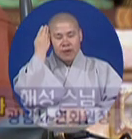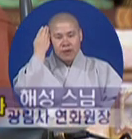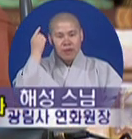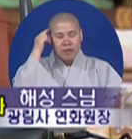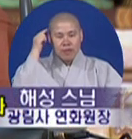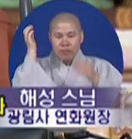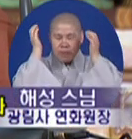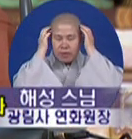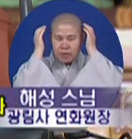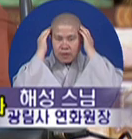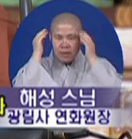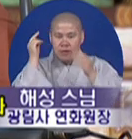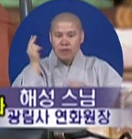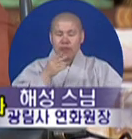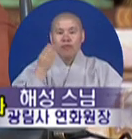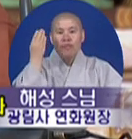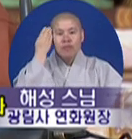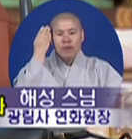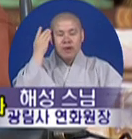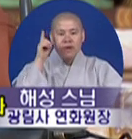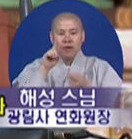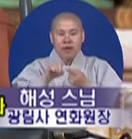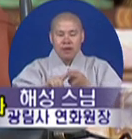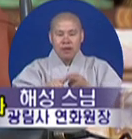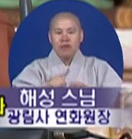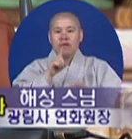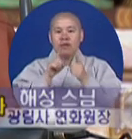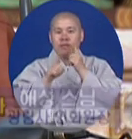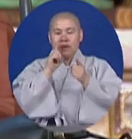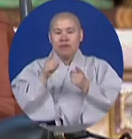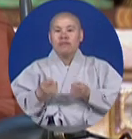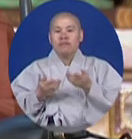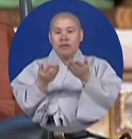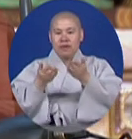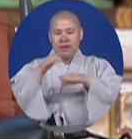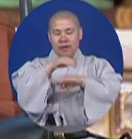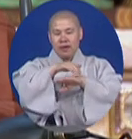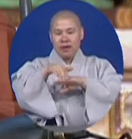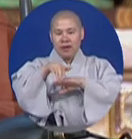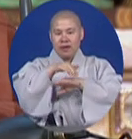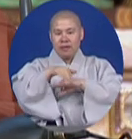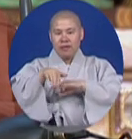번뇌와 보리 이런 제목으로 말씀드리겠습니다.